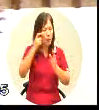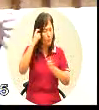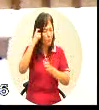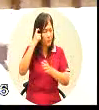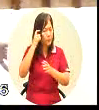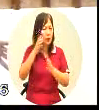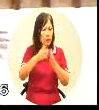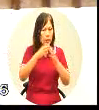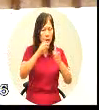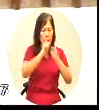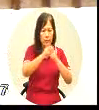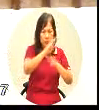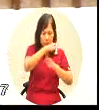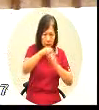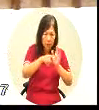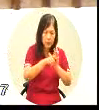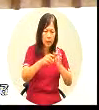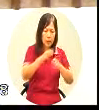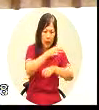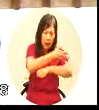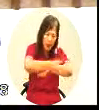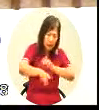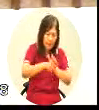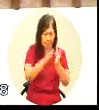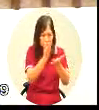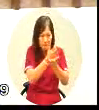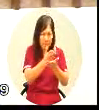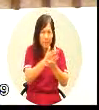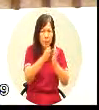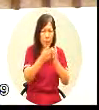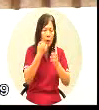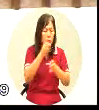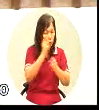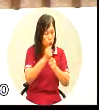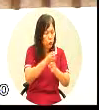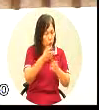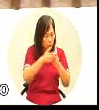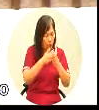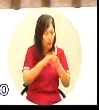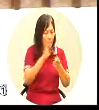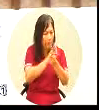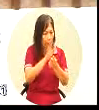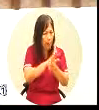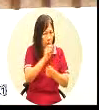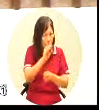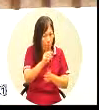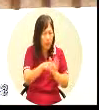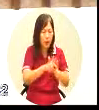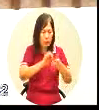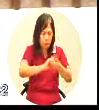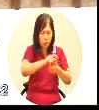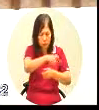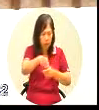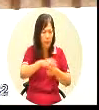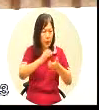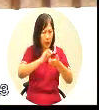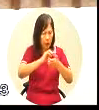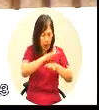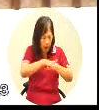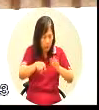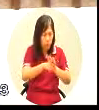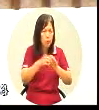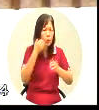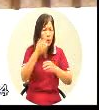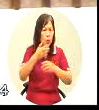啊，柴山的海岸，我们来做个评估，看是不是可以来做，是不是有效， 好， 来确保他们的安全。那渔民朋